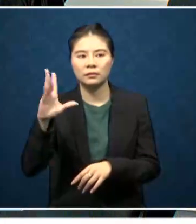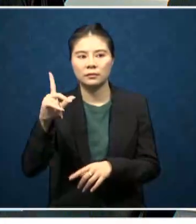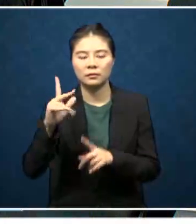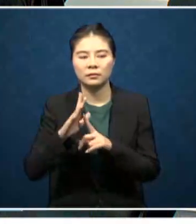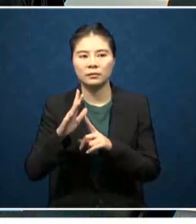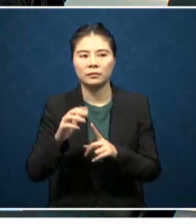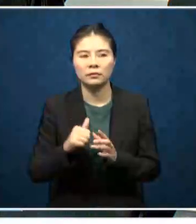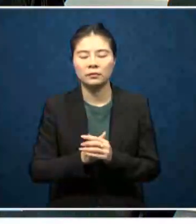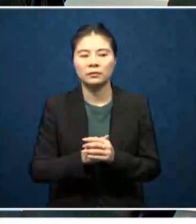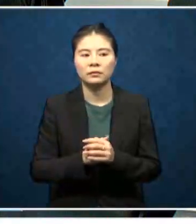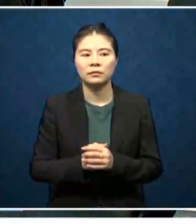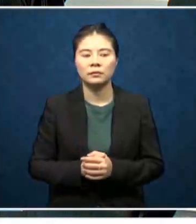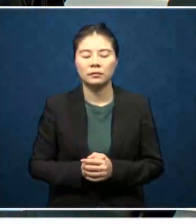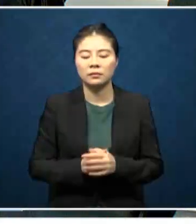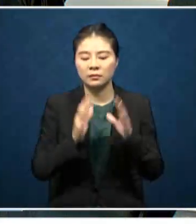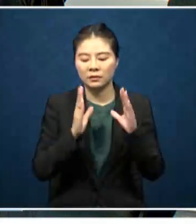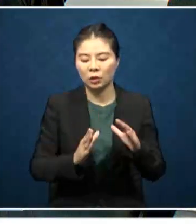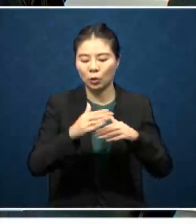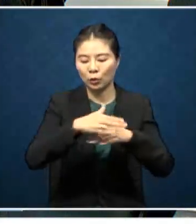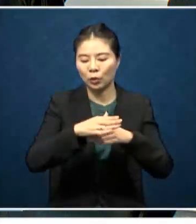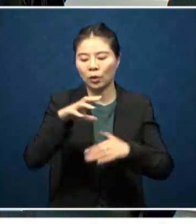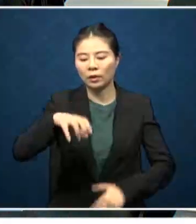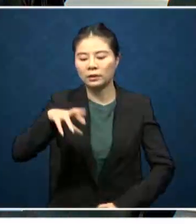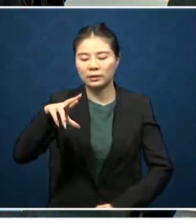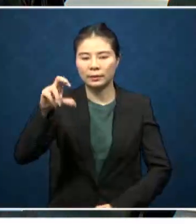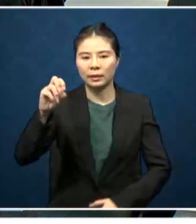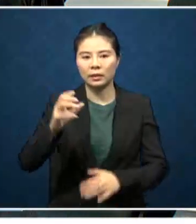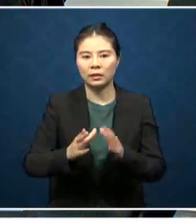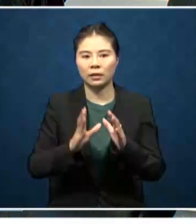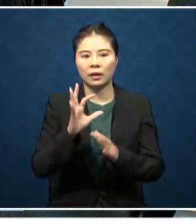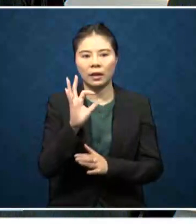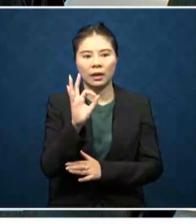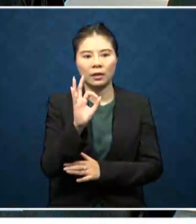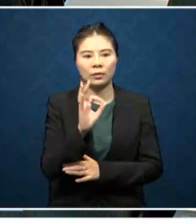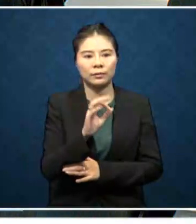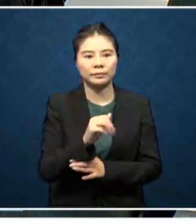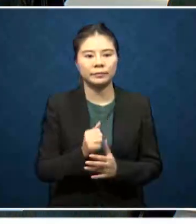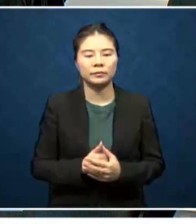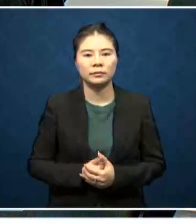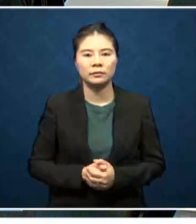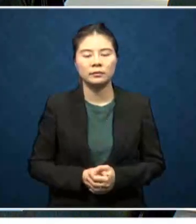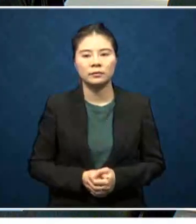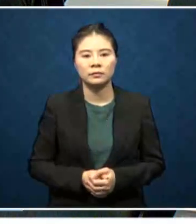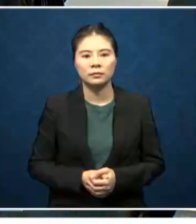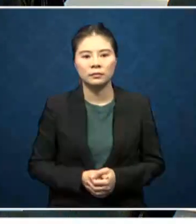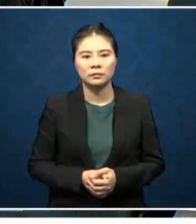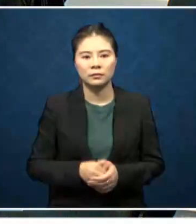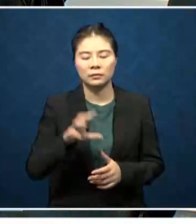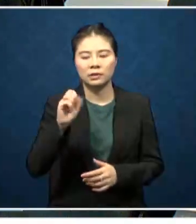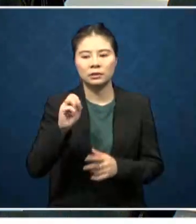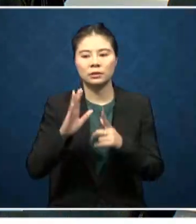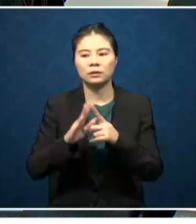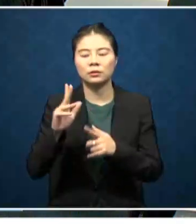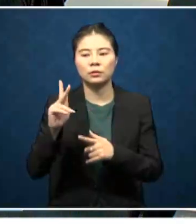เลิศและในส่วนบุคคลภายนอกจำนวน 9คนลำดับที่ 19นางสาวสุกุมาร